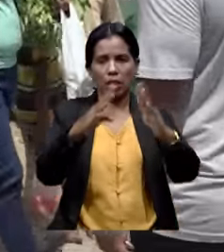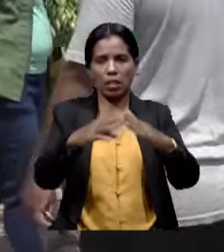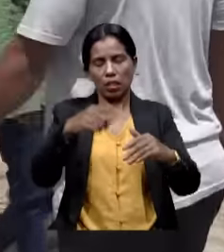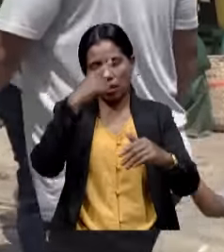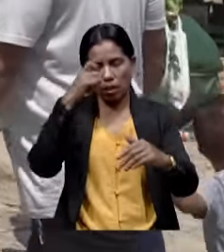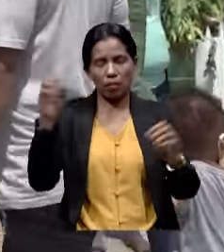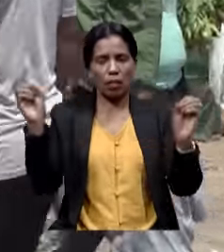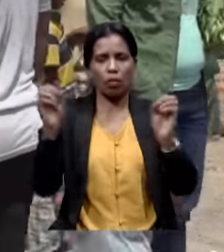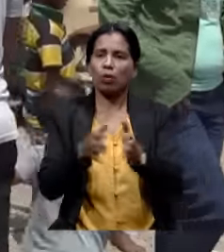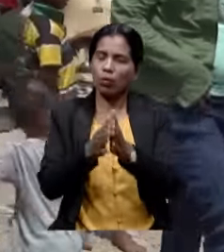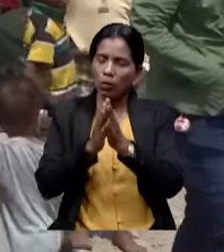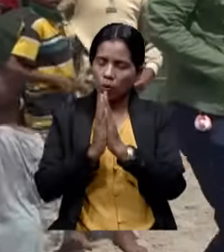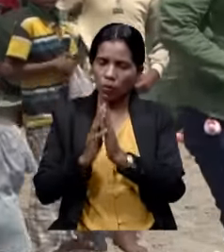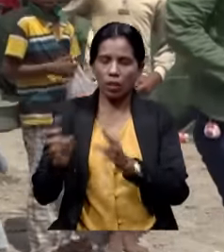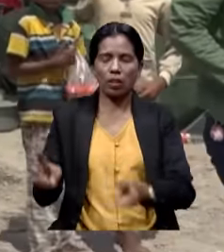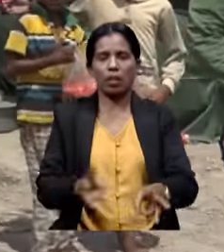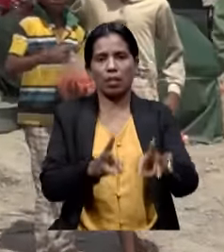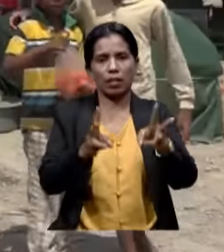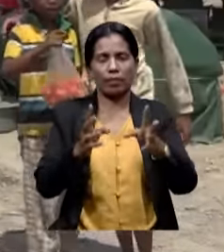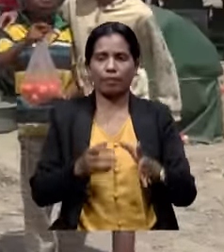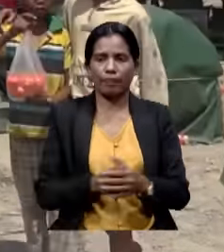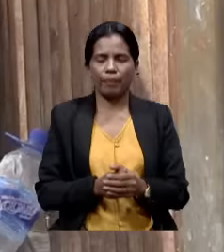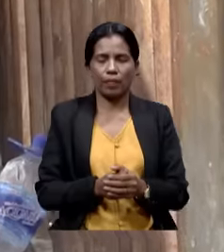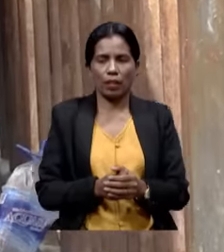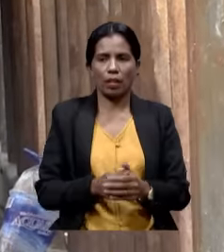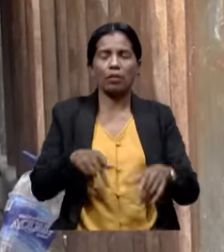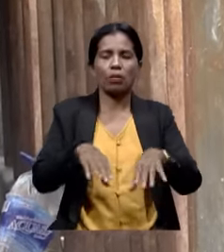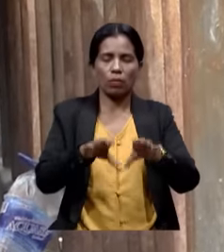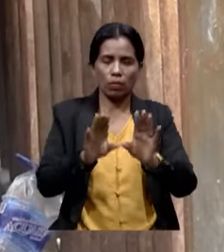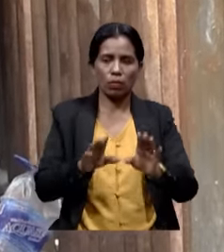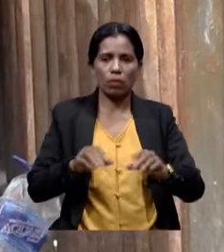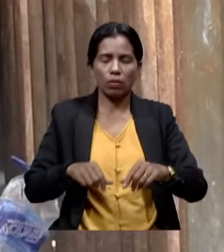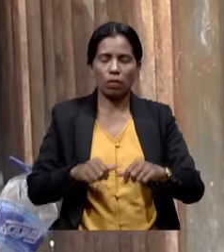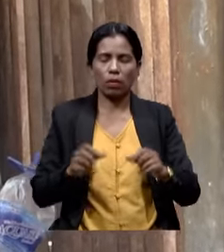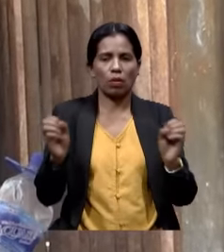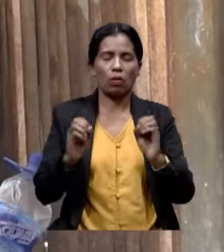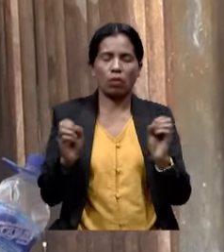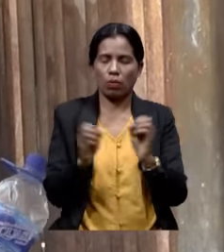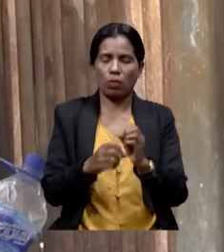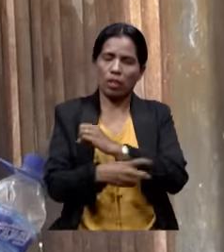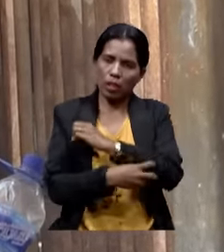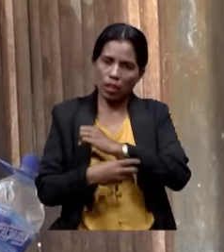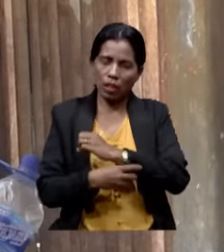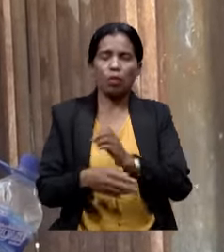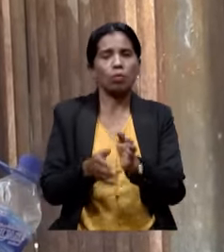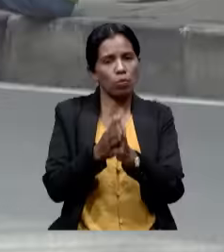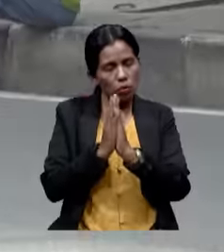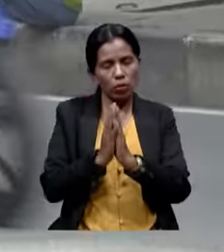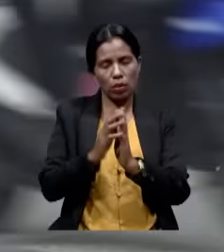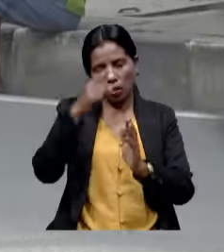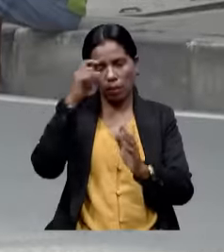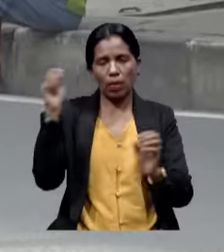koi tane liman ia dalang ninin. Eleba continua existe tambala koi naok. Eleba continua existe tambala koi